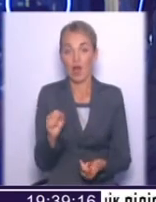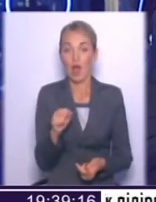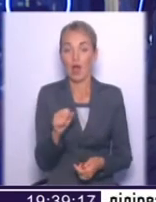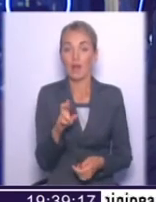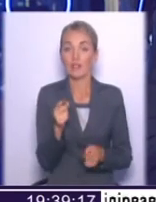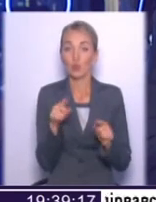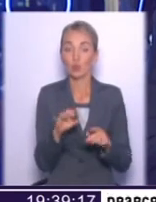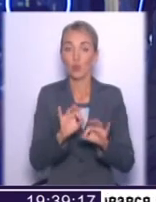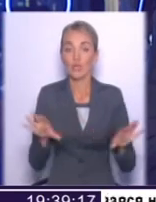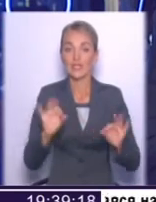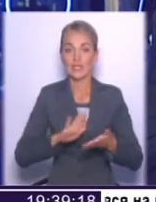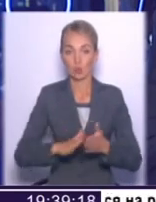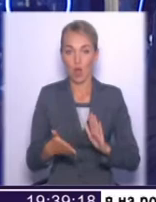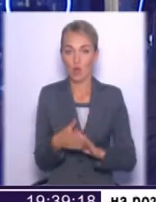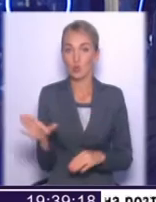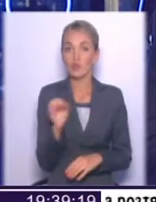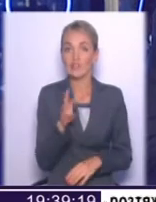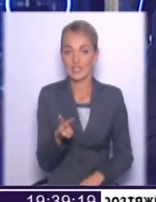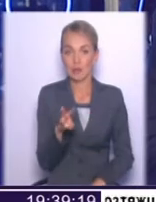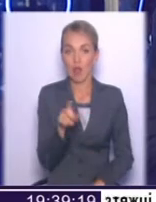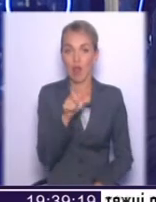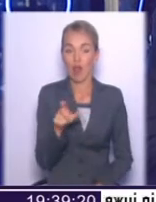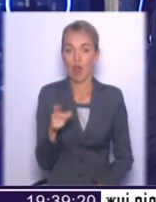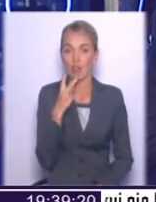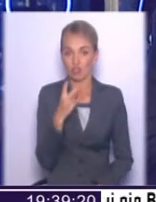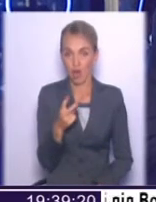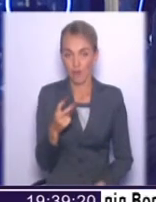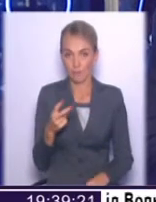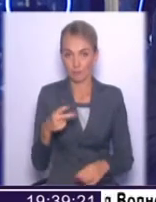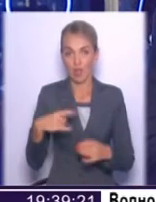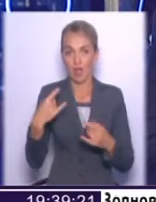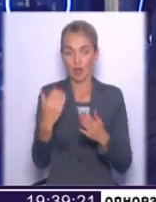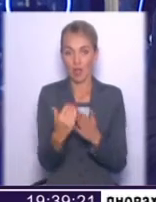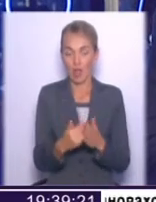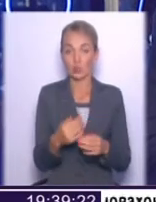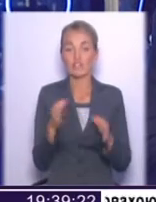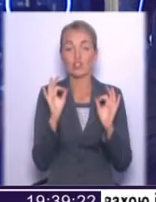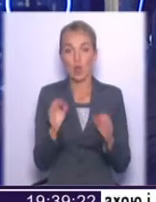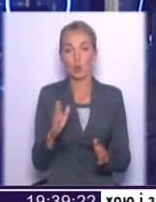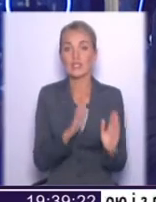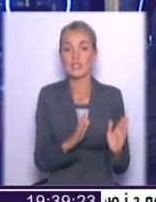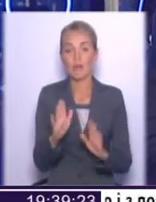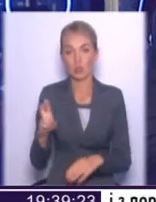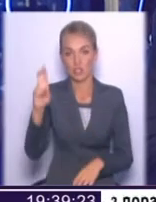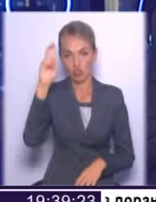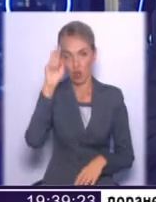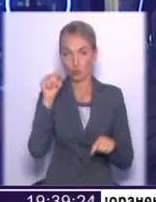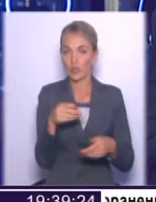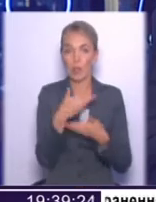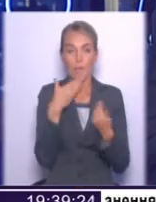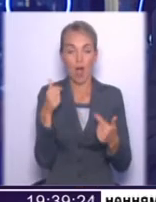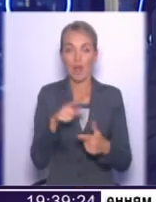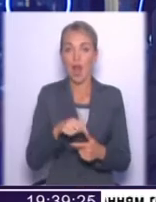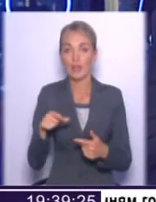все-таки пояснити ситуацію всім глядачам каналу. Звичайно, система буде державною. Тут немає ніяких альтернатив. І